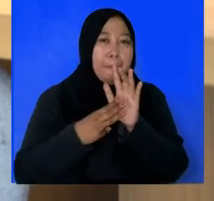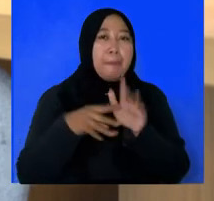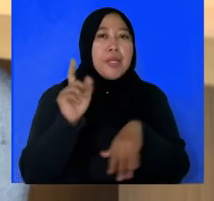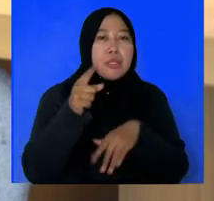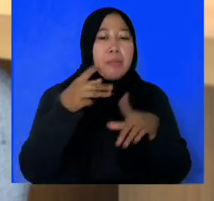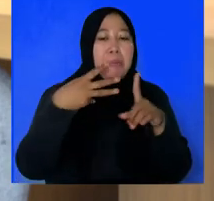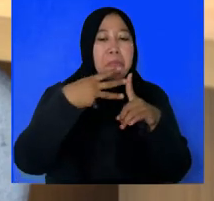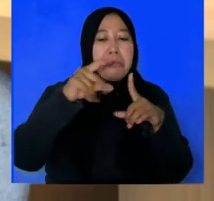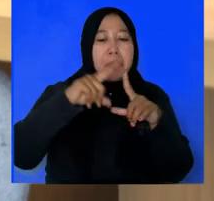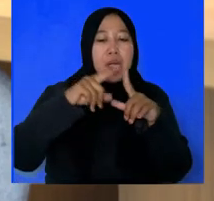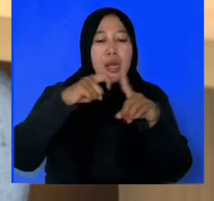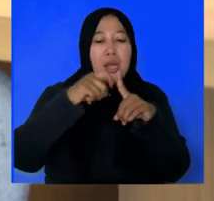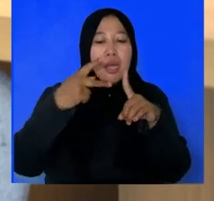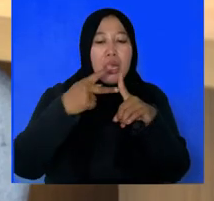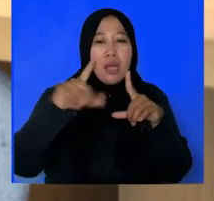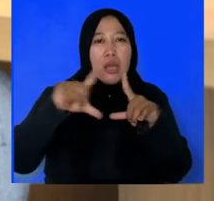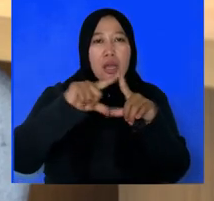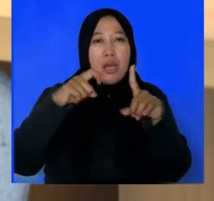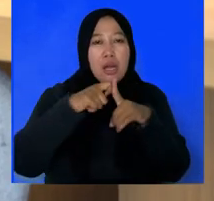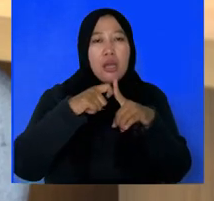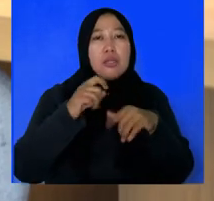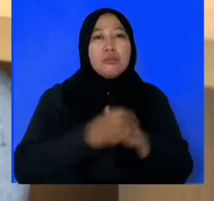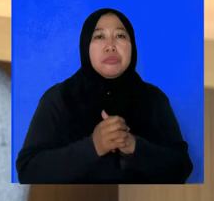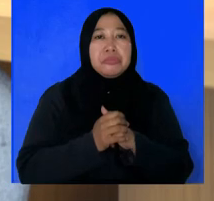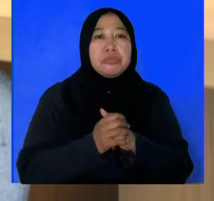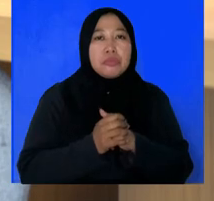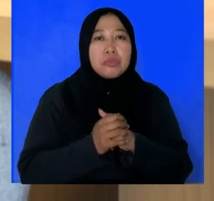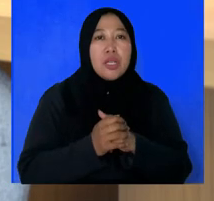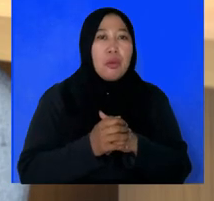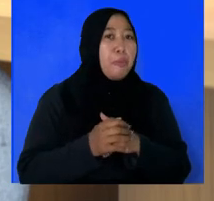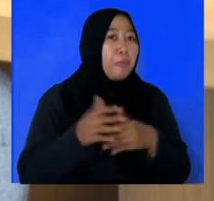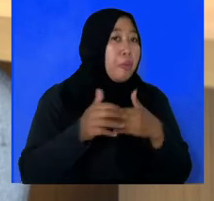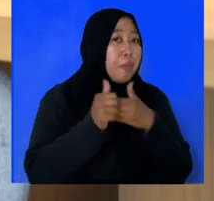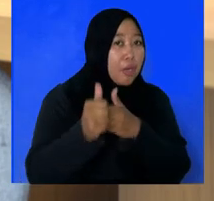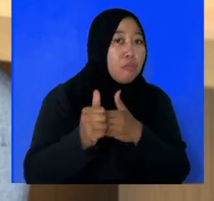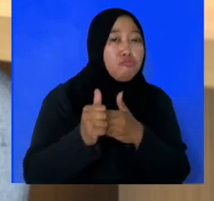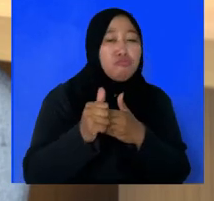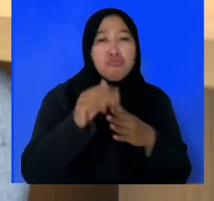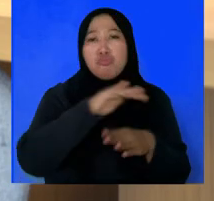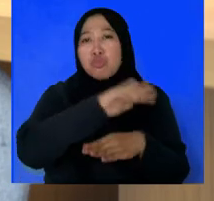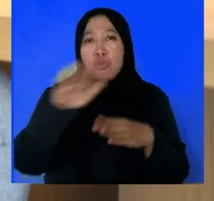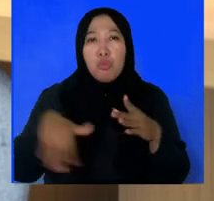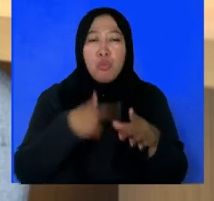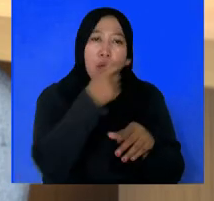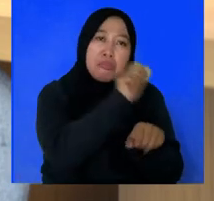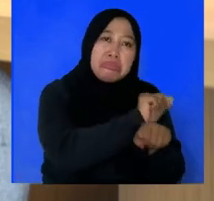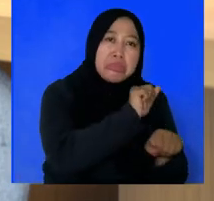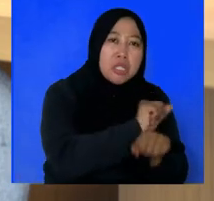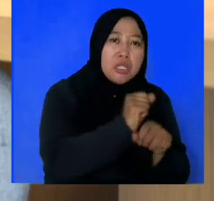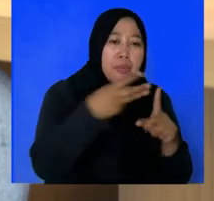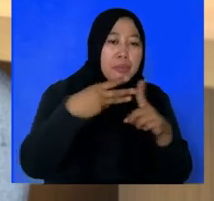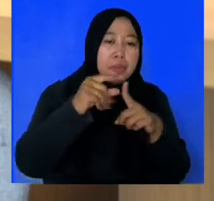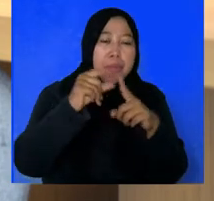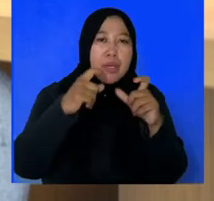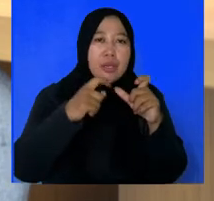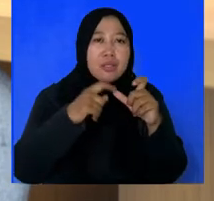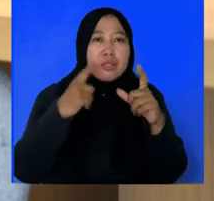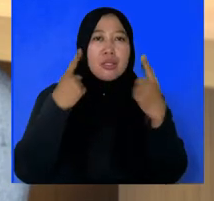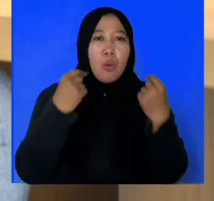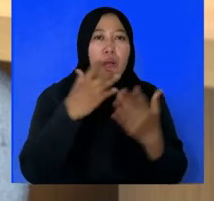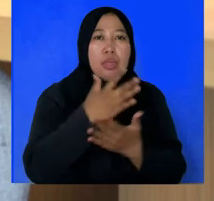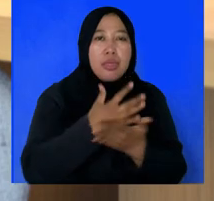RB berdampak. Pimpinan dan seluruh pegawai BPS Provinsi Jawa Tengah sangat berkomitmen